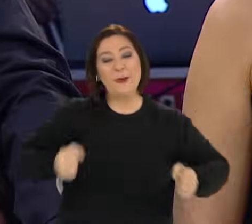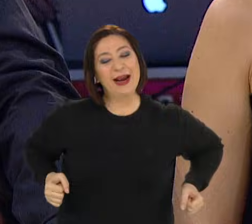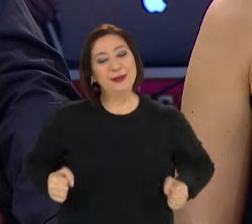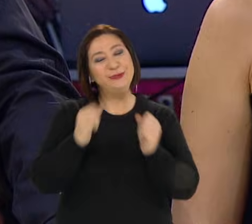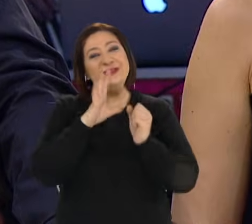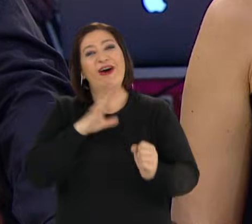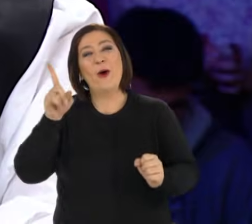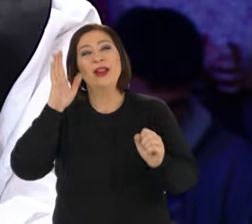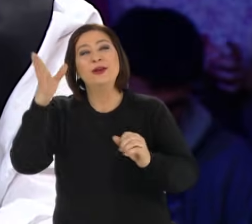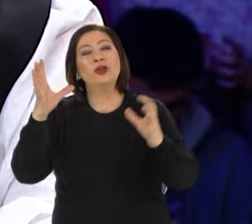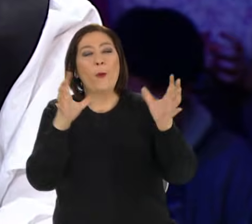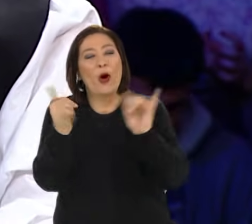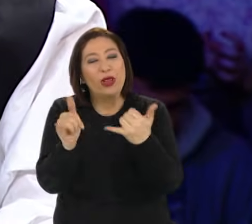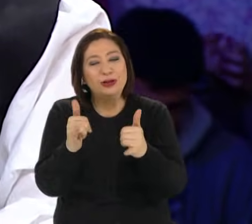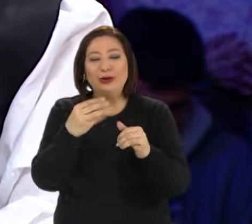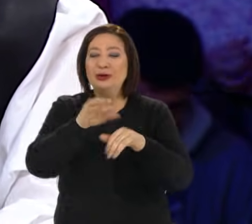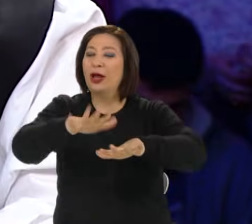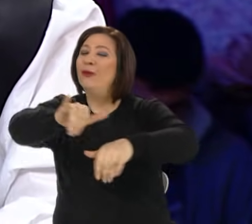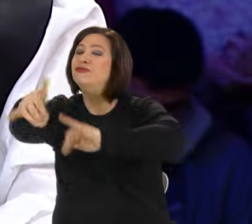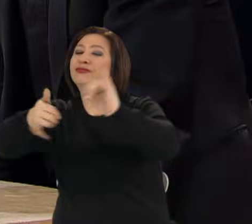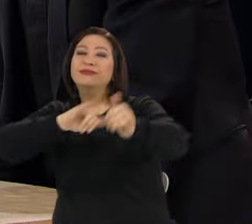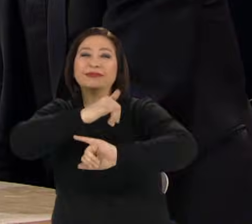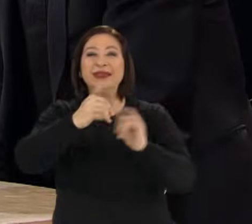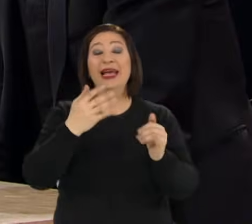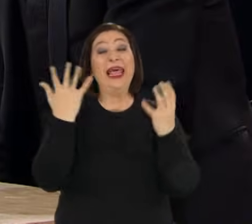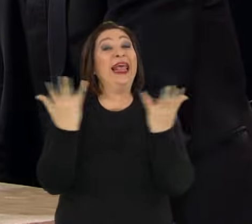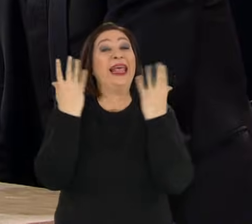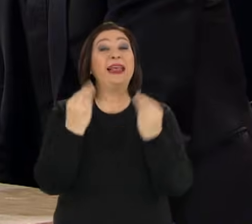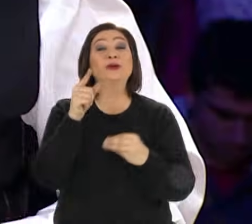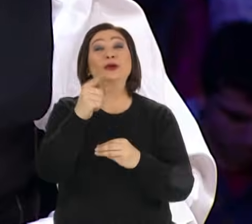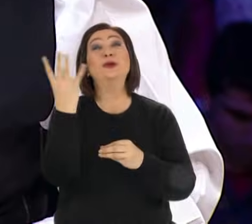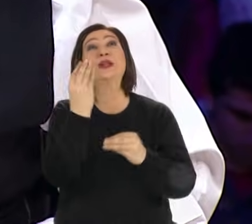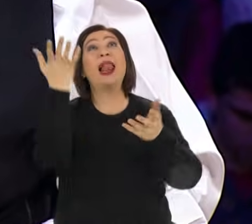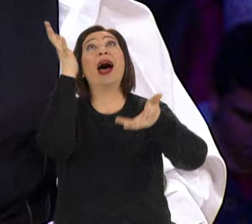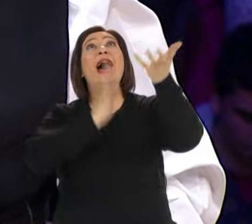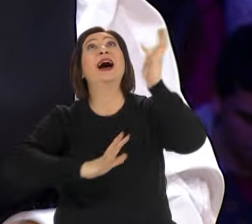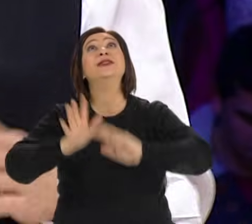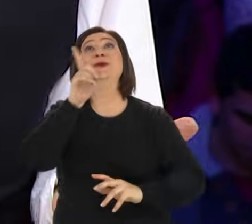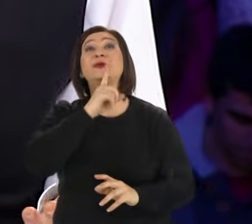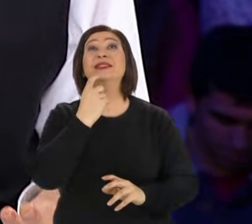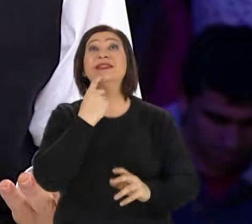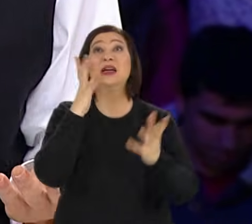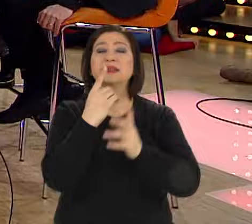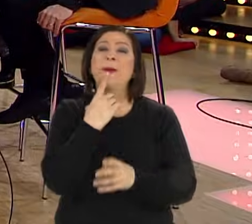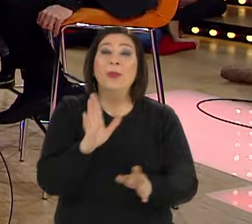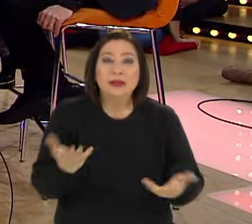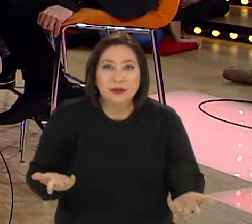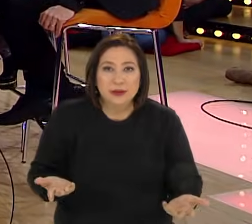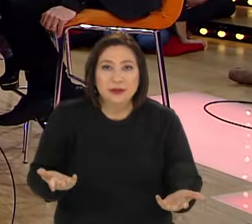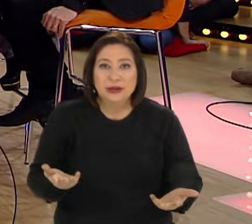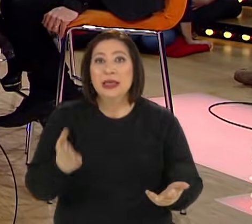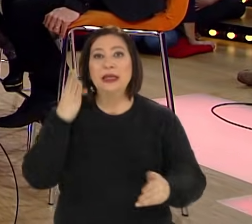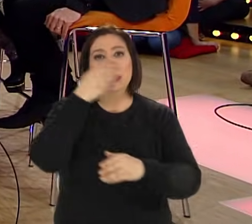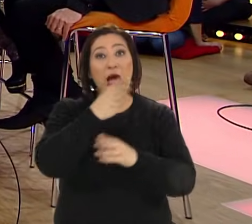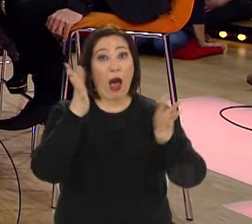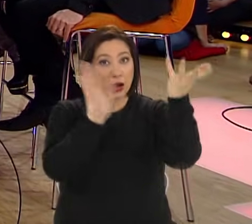var. Gidiyoruz orada top oynuyoruz, çocuklar dolaşıyor, bilmem ne yapıyor. İyi ki şu güzel ağaç var, 100 yıllık ağaç var demeyiz. Gidip